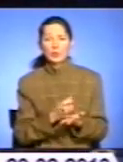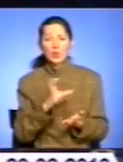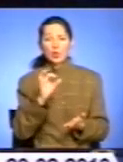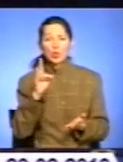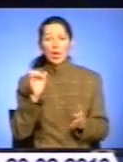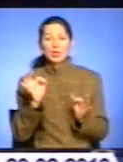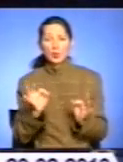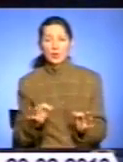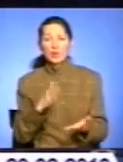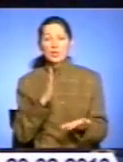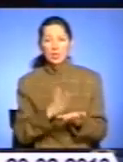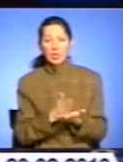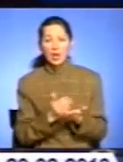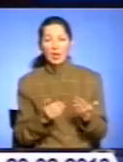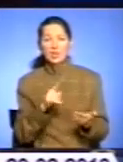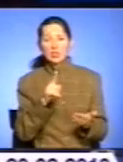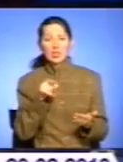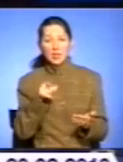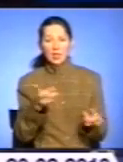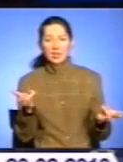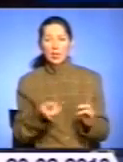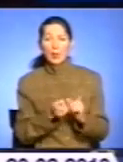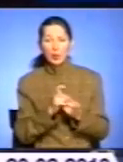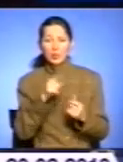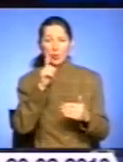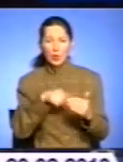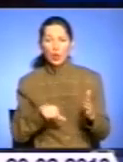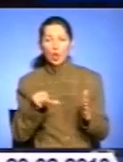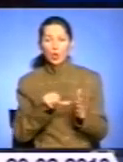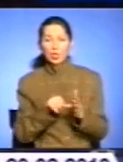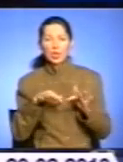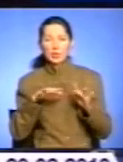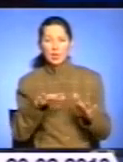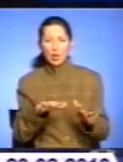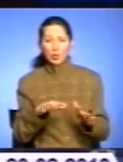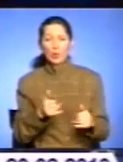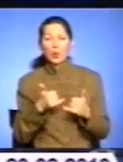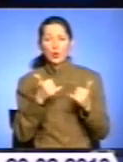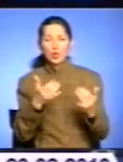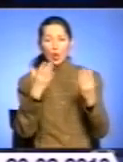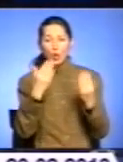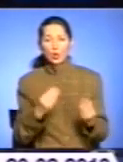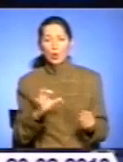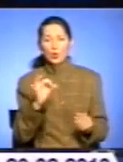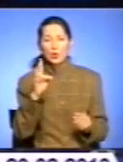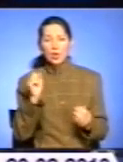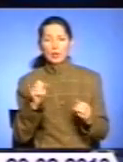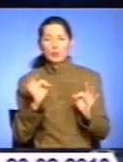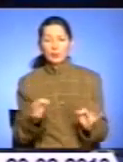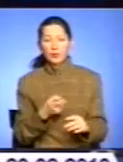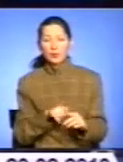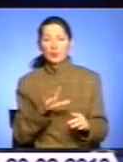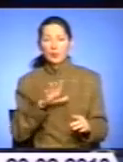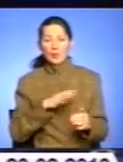Соціальна справедливість є, але за неї треба боротися, переконані учасники заходу, приуроченого Дню соціальної справедливості, який